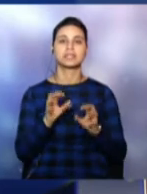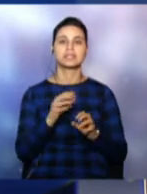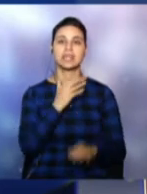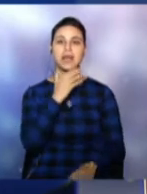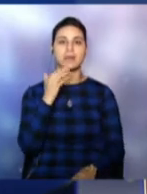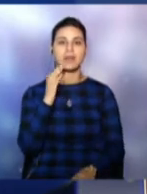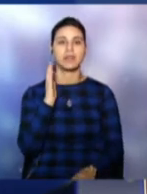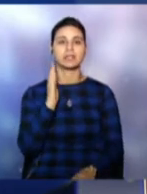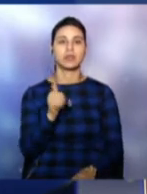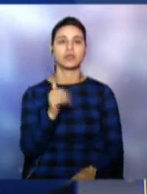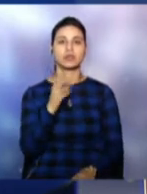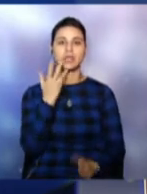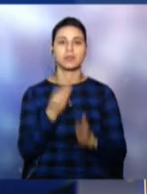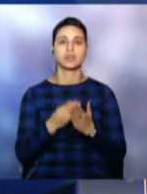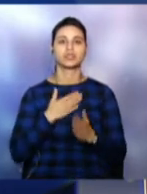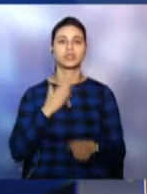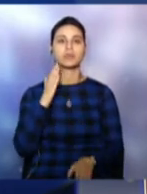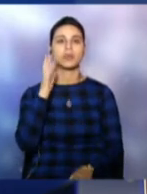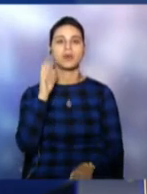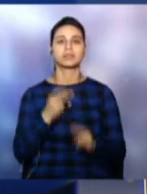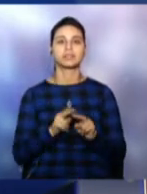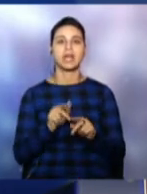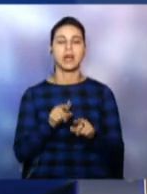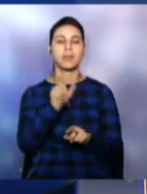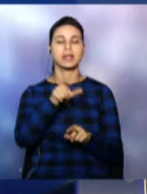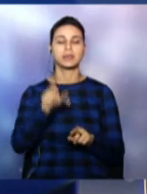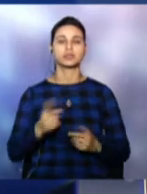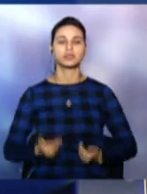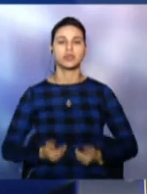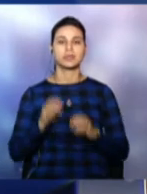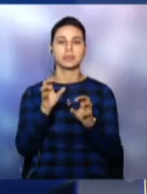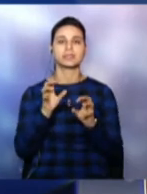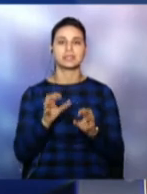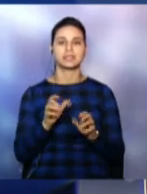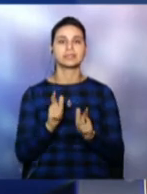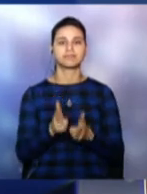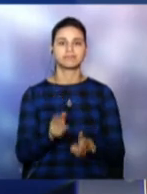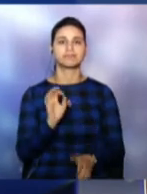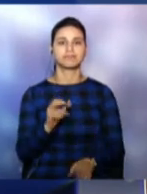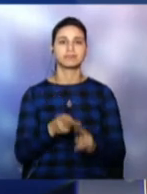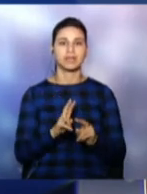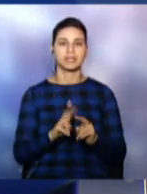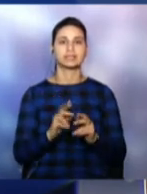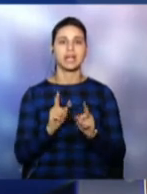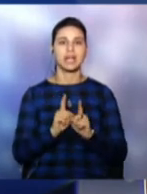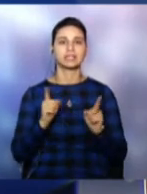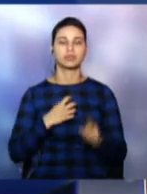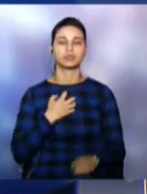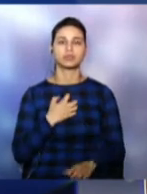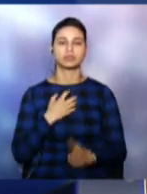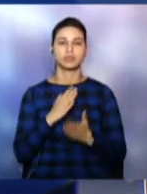ბევრად განსაზღვრავს, როგორი იქნება ჩვენი მომავალი და ამ საზოგადოების ცხოვრების წესი. დამეთანხმებით, ეს განსაკუთრებით